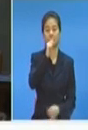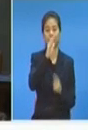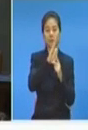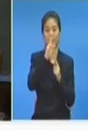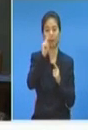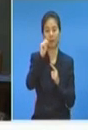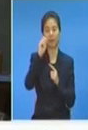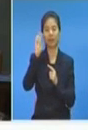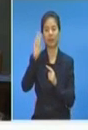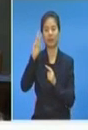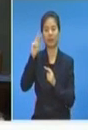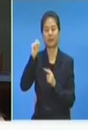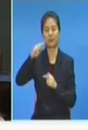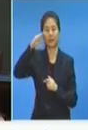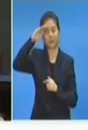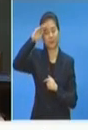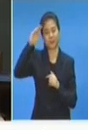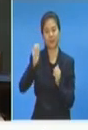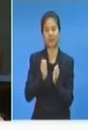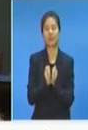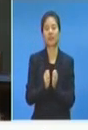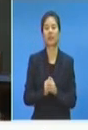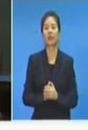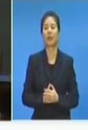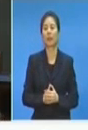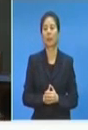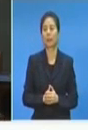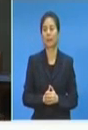การตำรวจภูธรภาคหนึ่งขอเชิญครับ